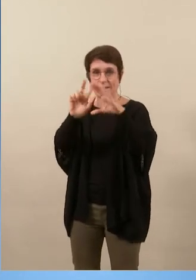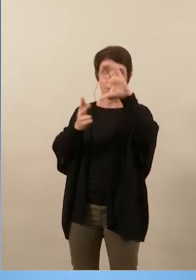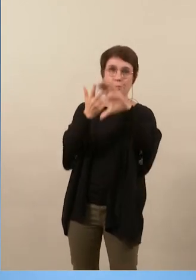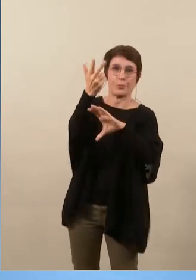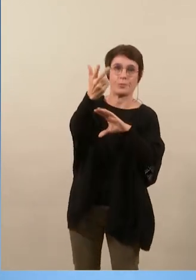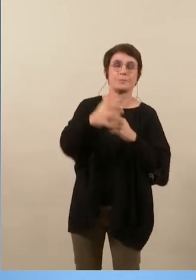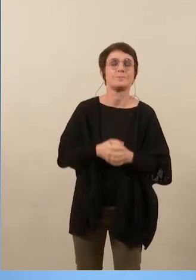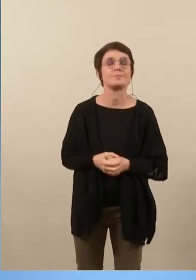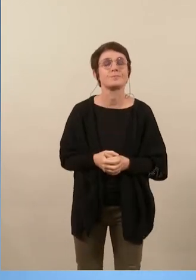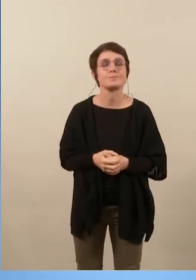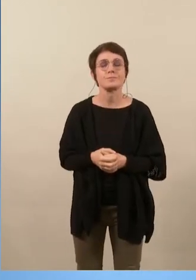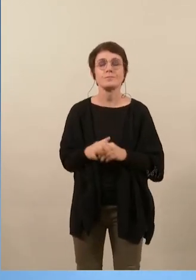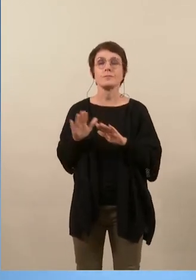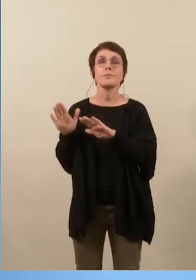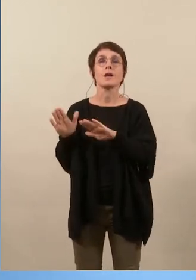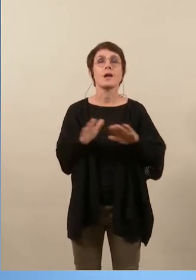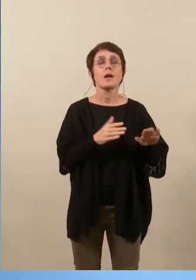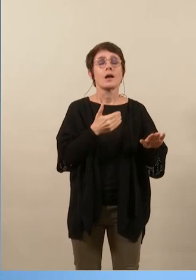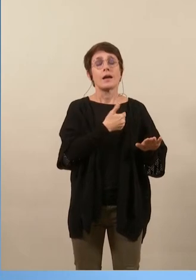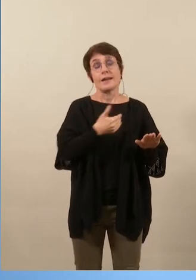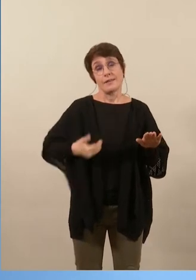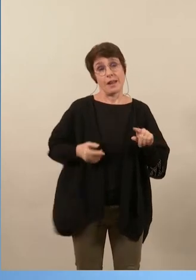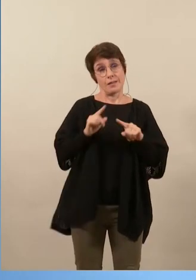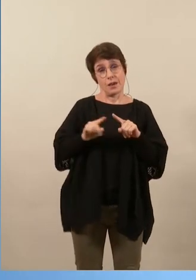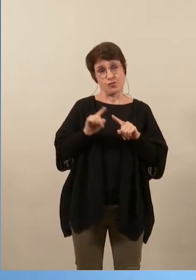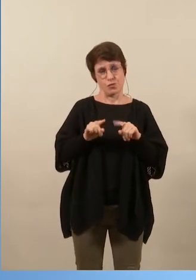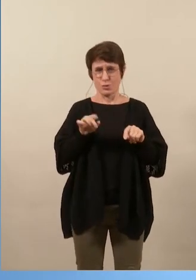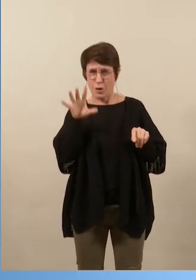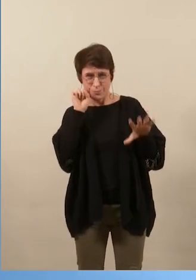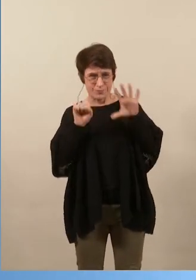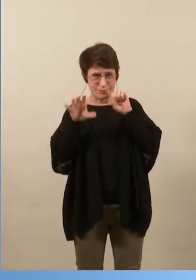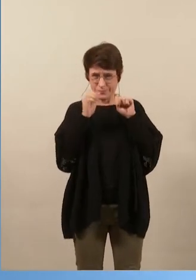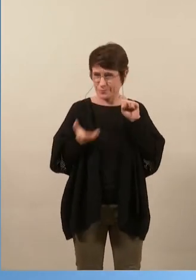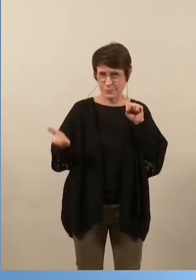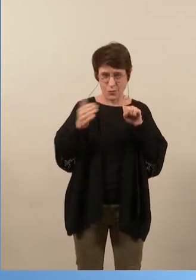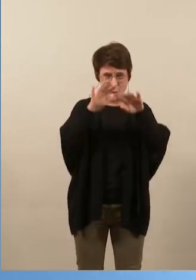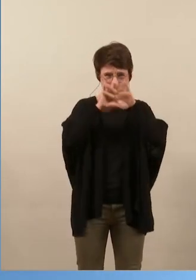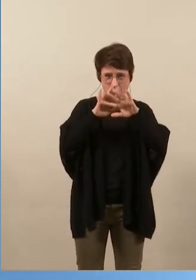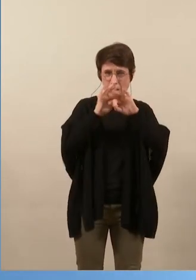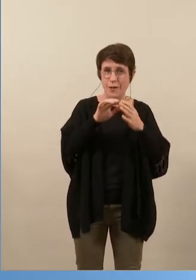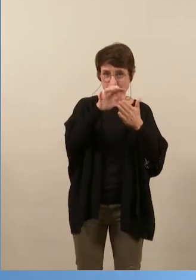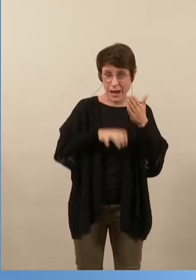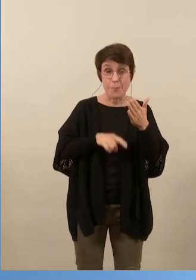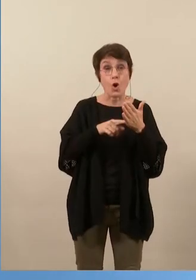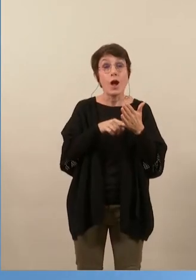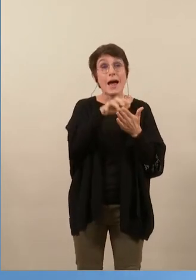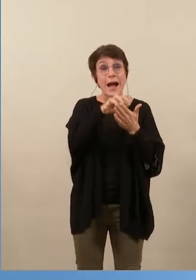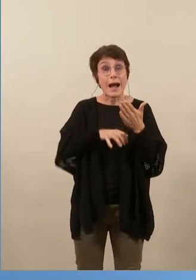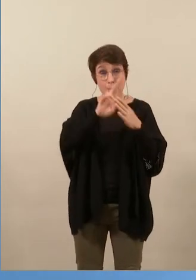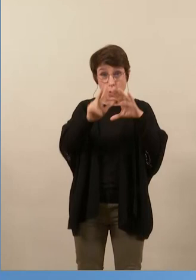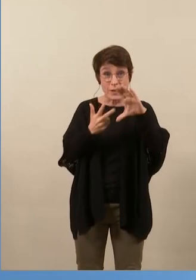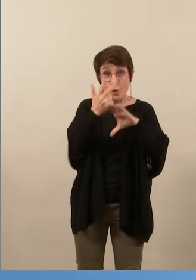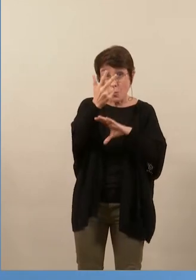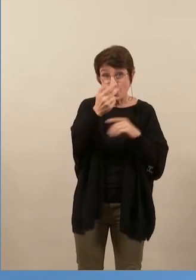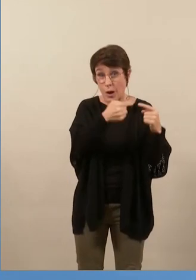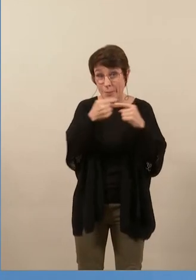précision parce que il y a beaucoup de confusion qui qui sur ce sur ce rapport ce rapport développement durable n'est pas un rapport d'activité